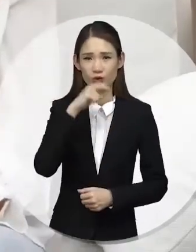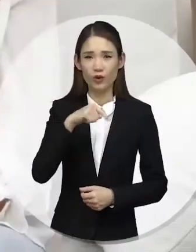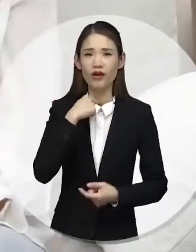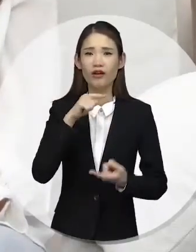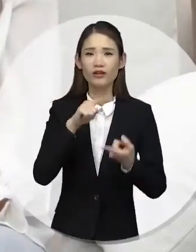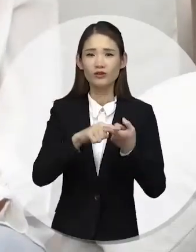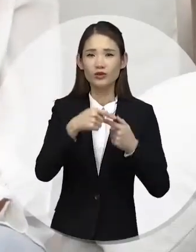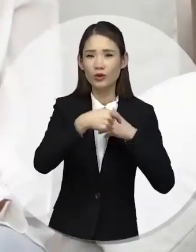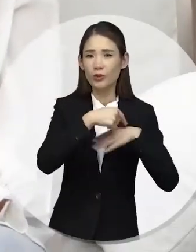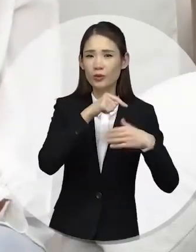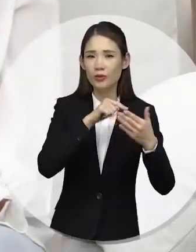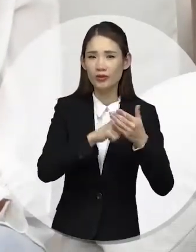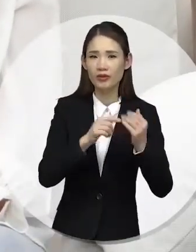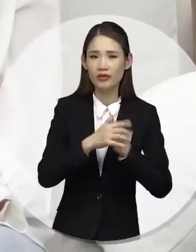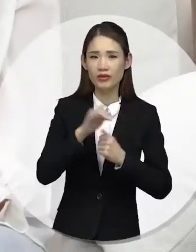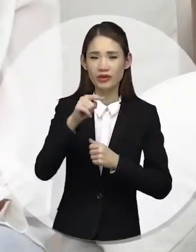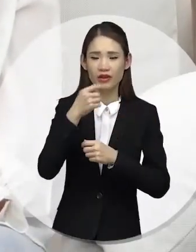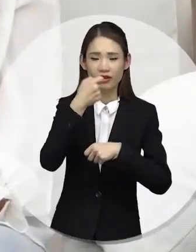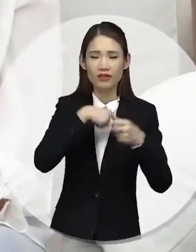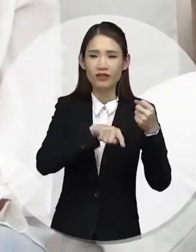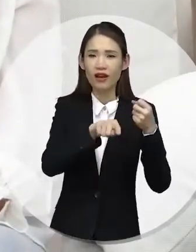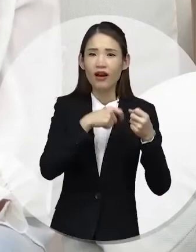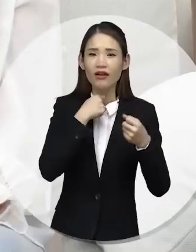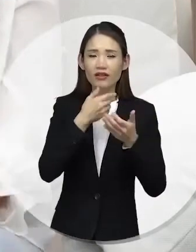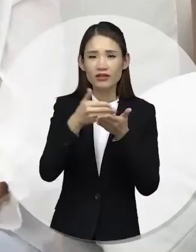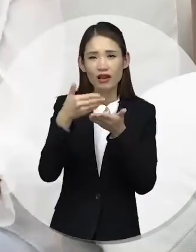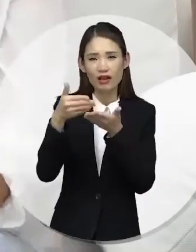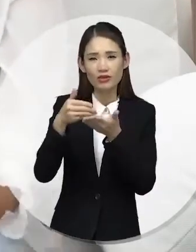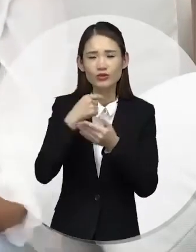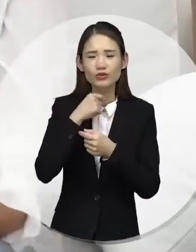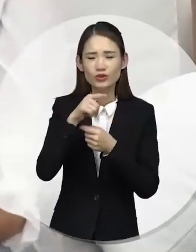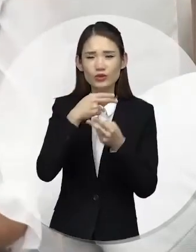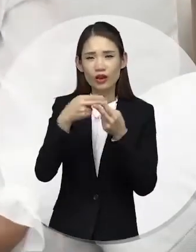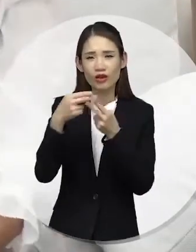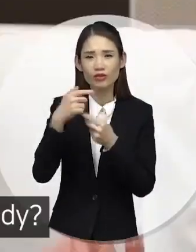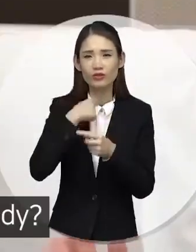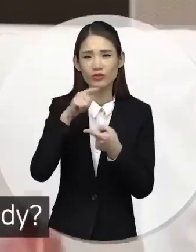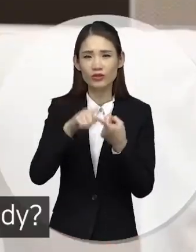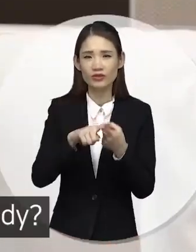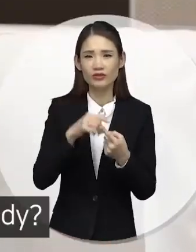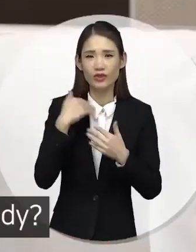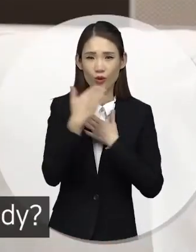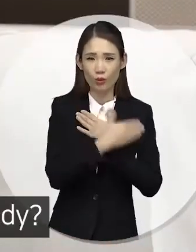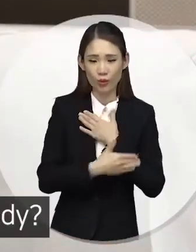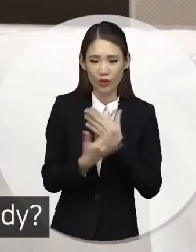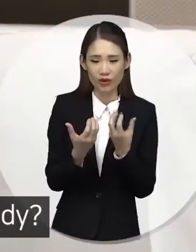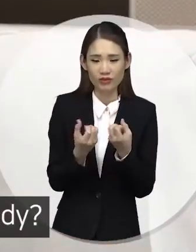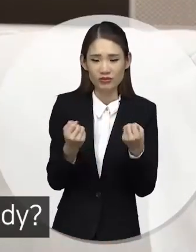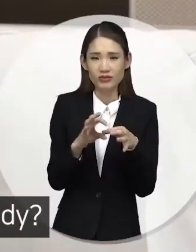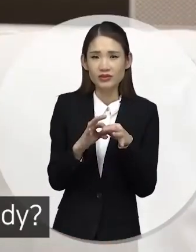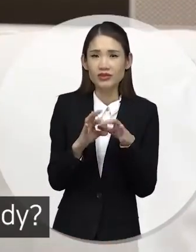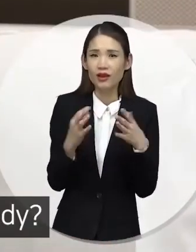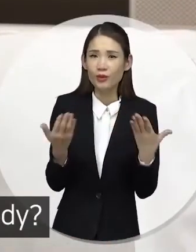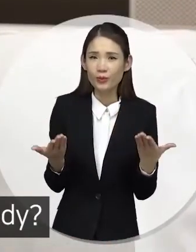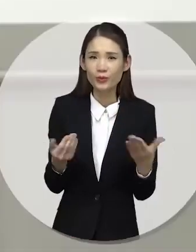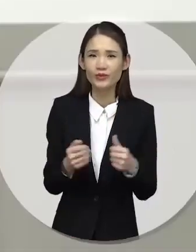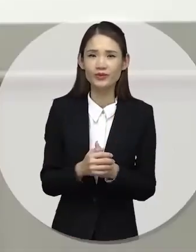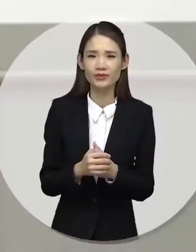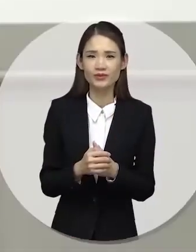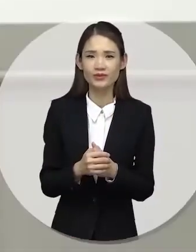좋아하는 마음이랑 내가 그 작품이랑 그 캐릭터를 좋아하는 마음이랑 내 몸이 대체 뭔